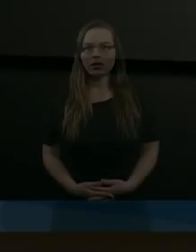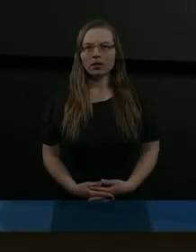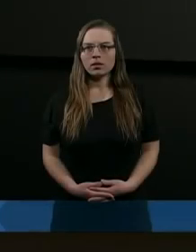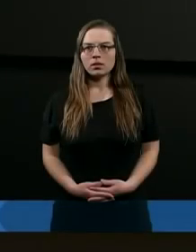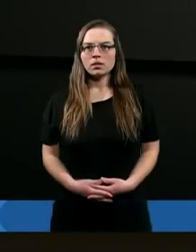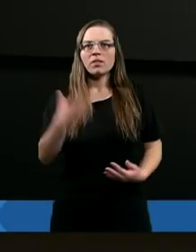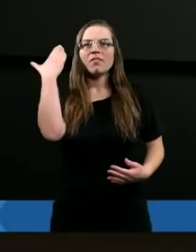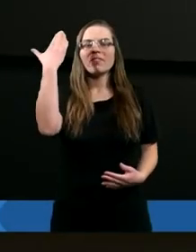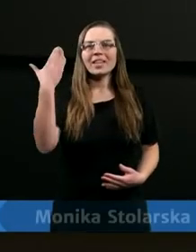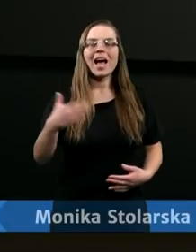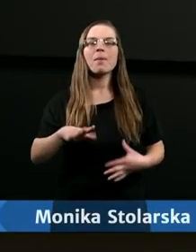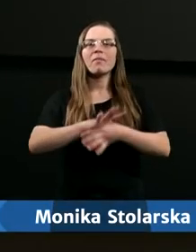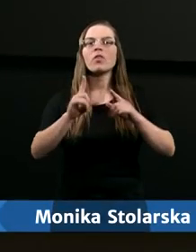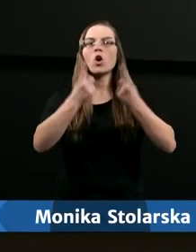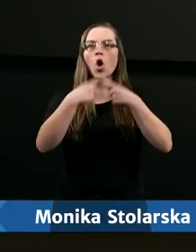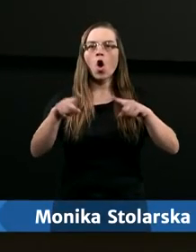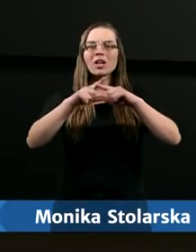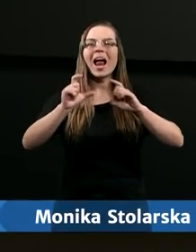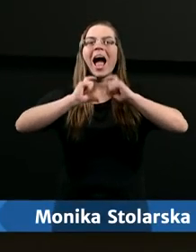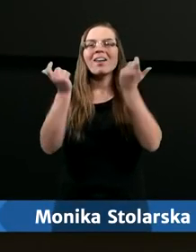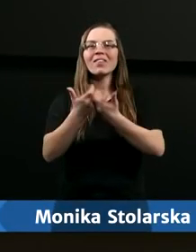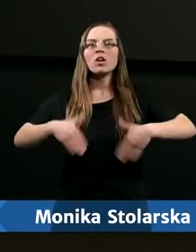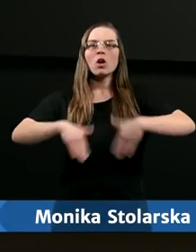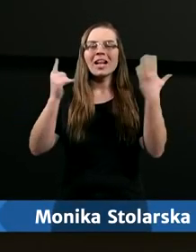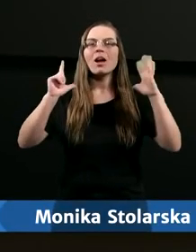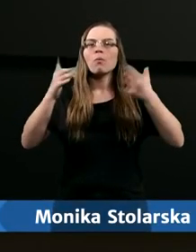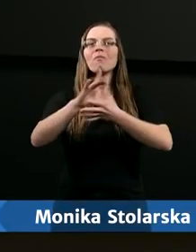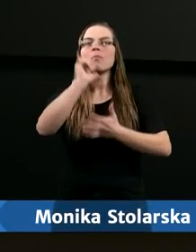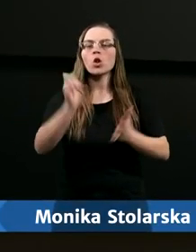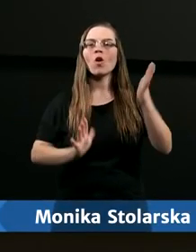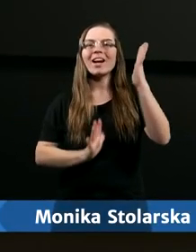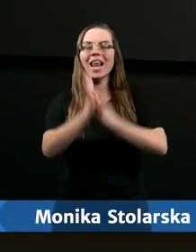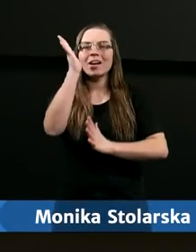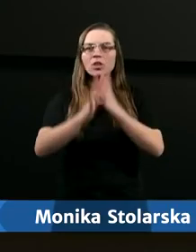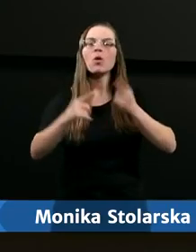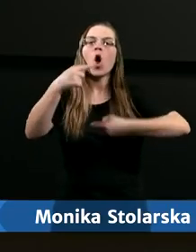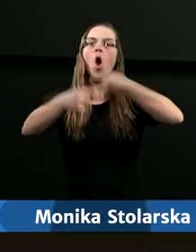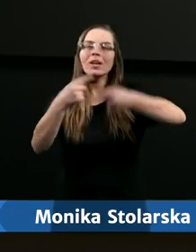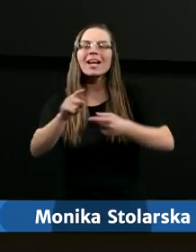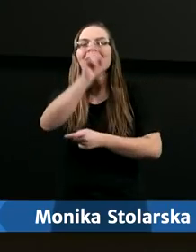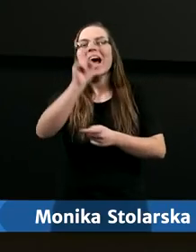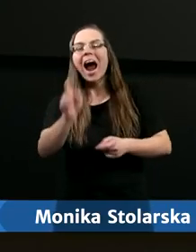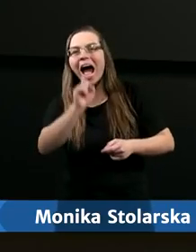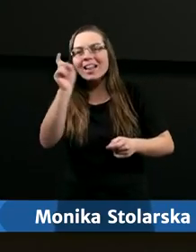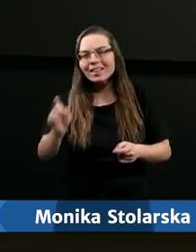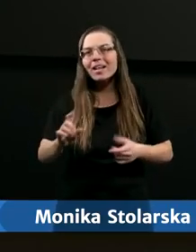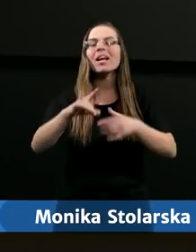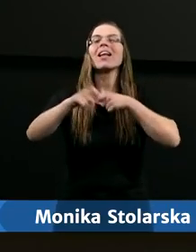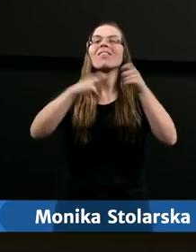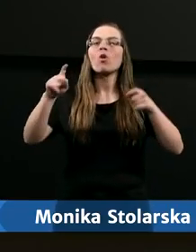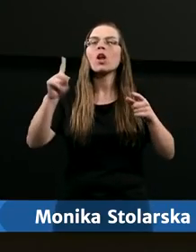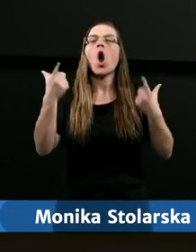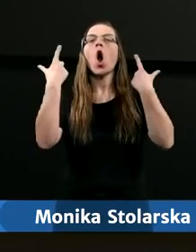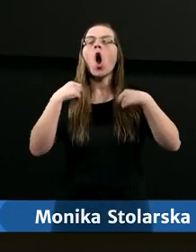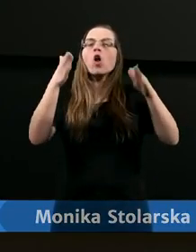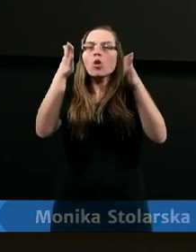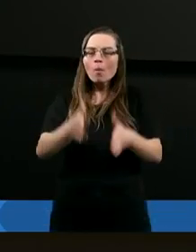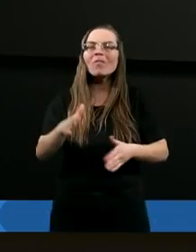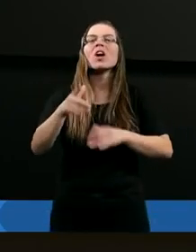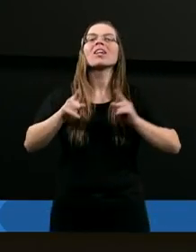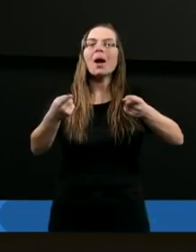Witam w Kościele Adwentystu Dnia 7 w Podkowie Leśne. Kontynuujemy zagadnienia związane z osobowością, działaniem